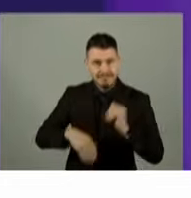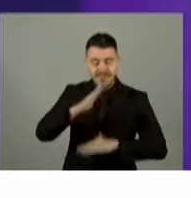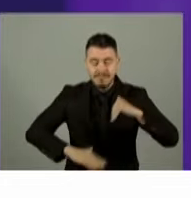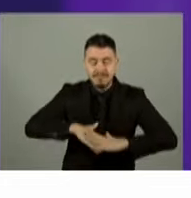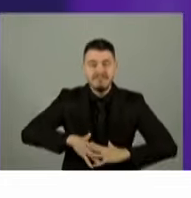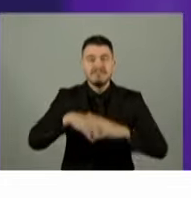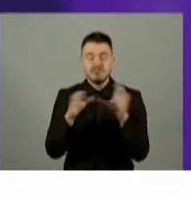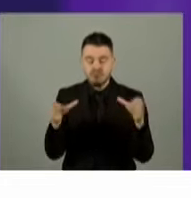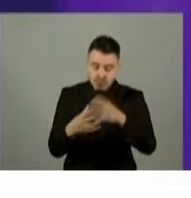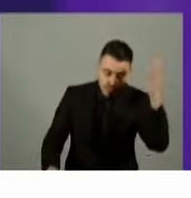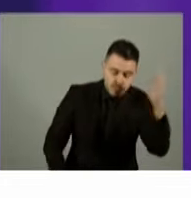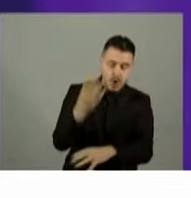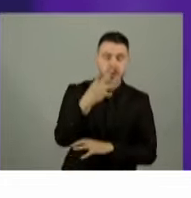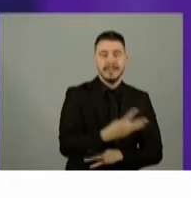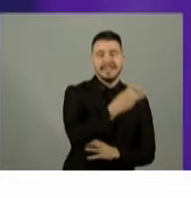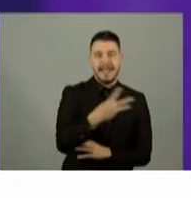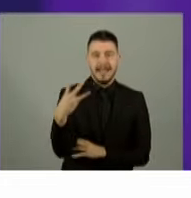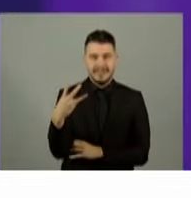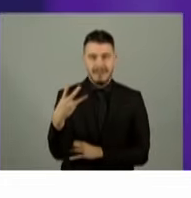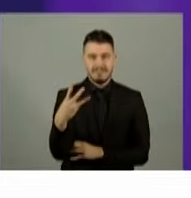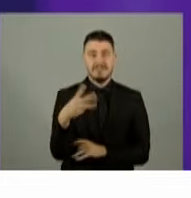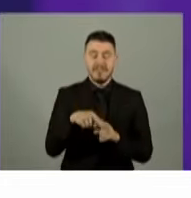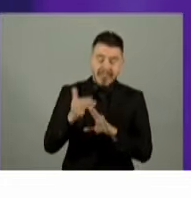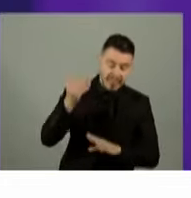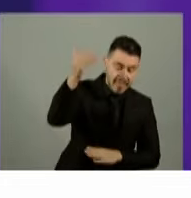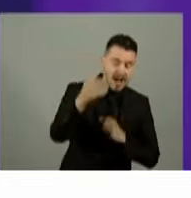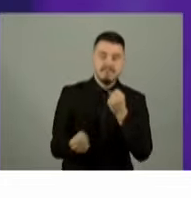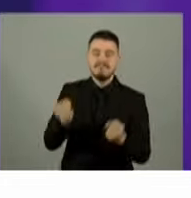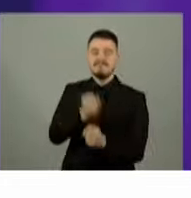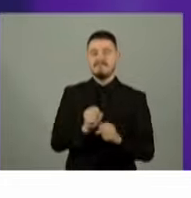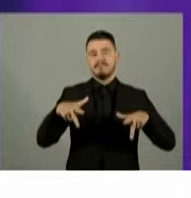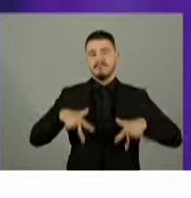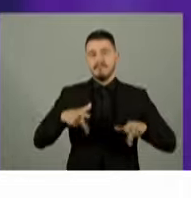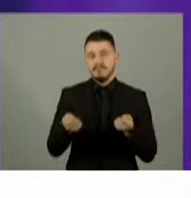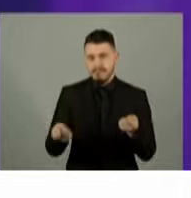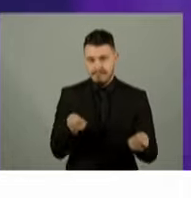ανοίξει η πλατφόρμα για την ηλεκτρονική υποβολή ποθενέσχες, υπάρχει κενό εκεί. Ναι, και επίσης